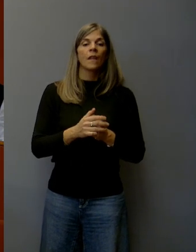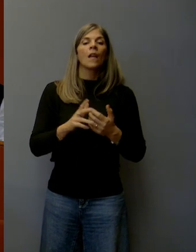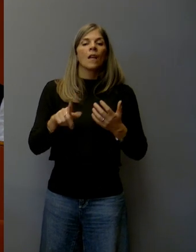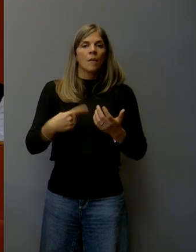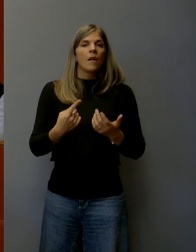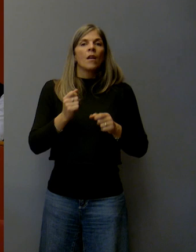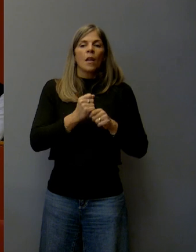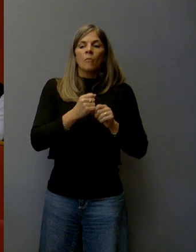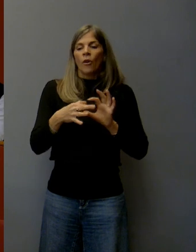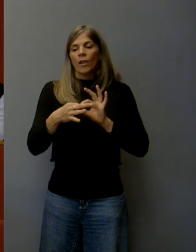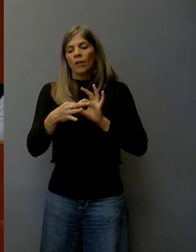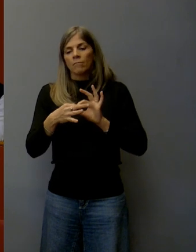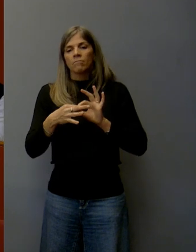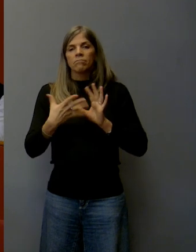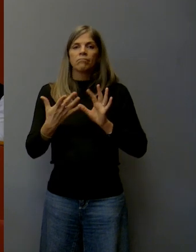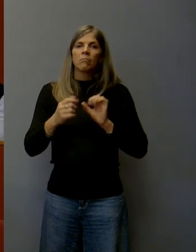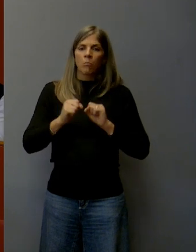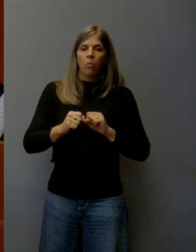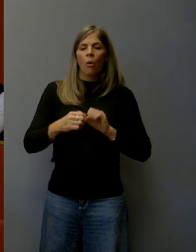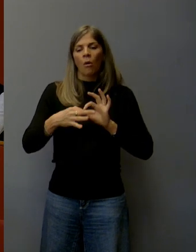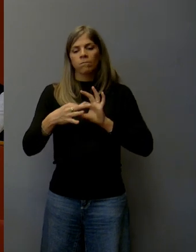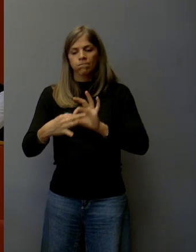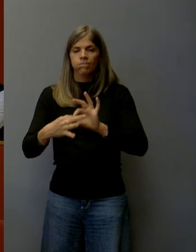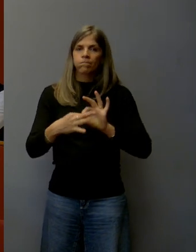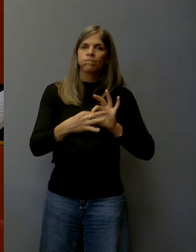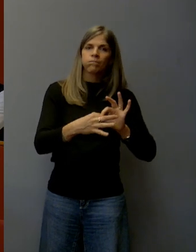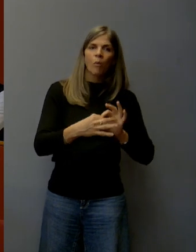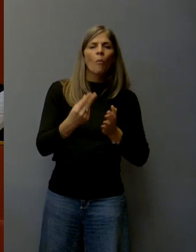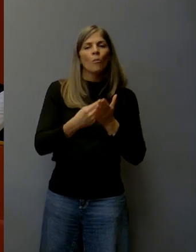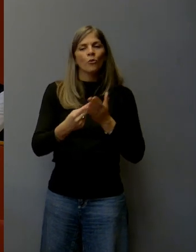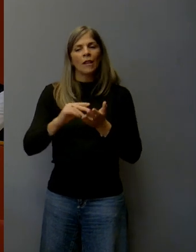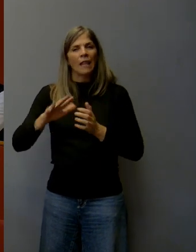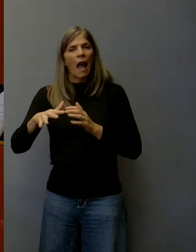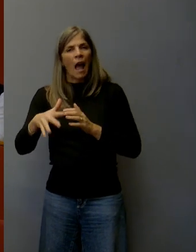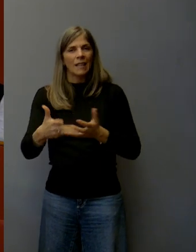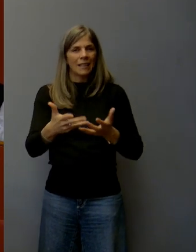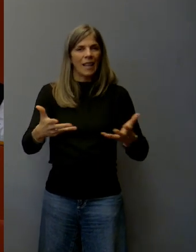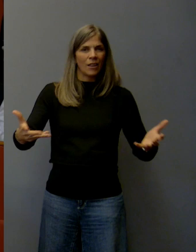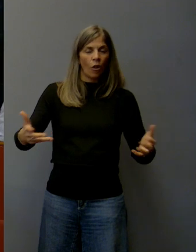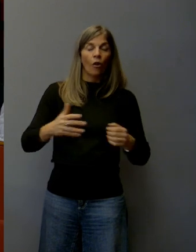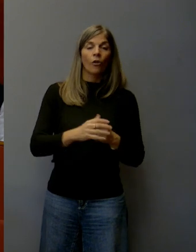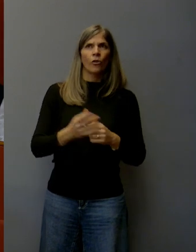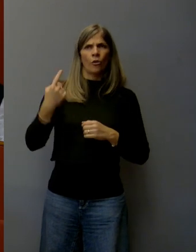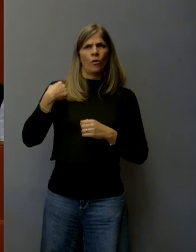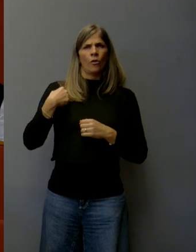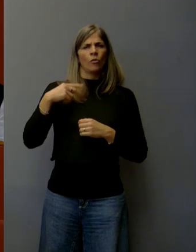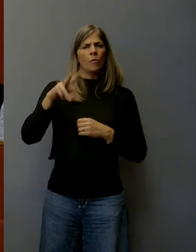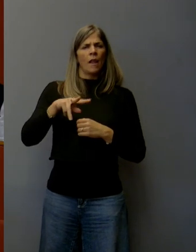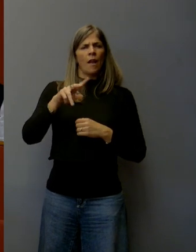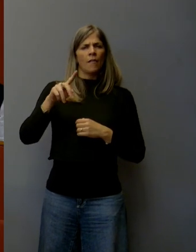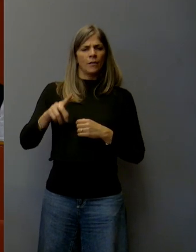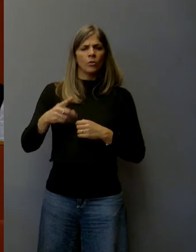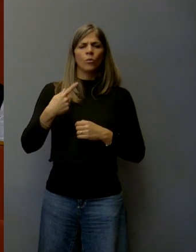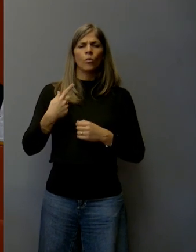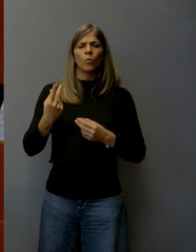territoriali nel settembre del 2021 è stato realizzato un piano straordinario come reazione